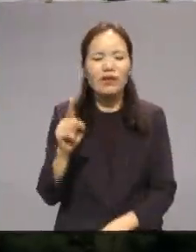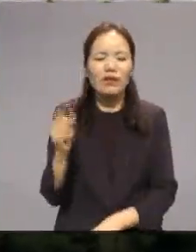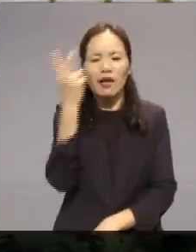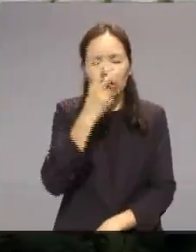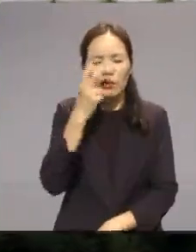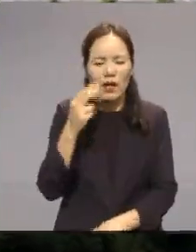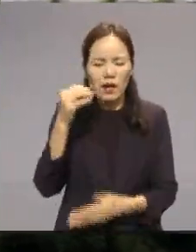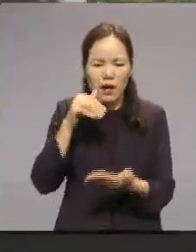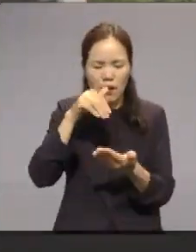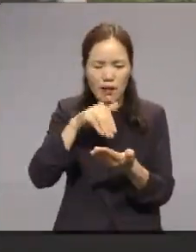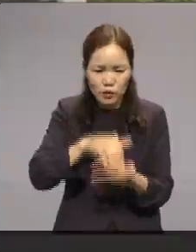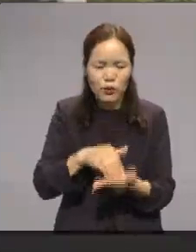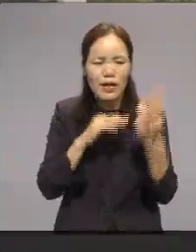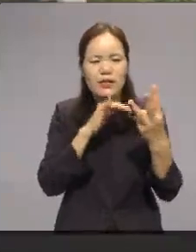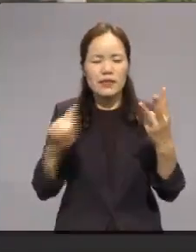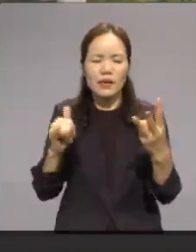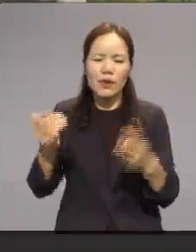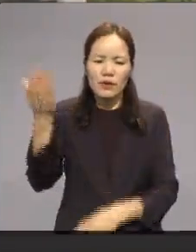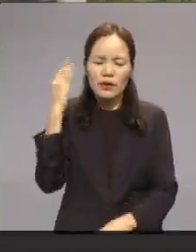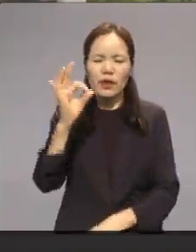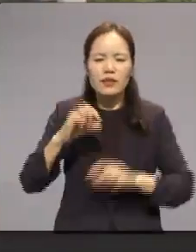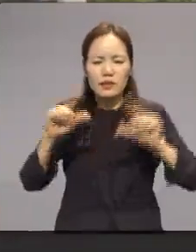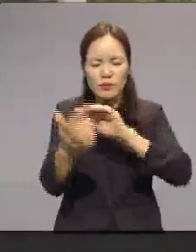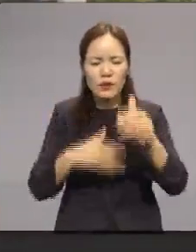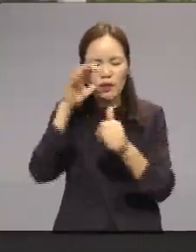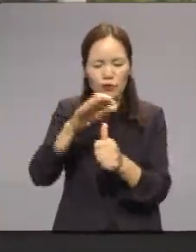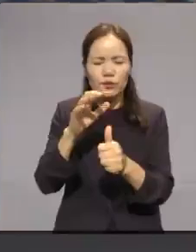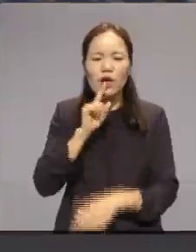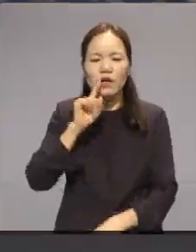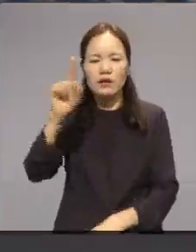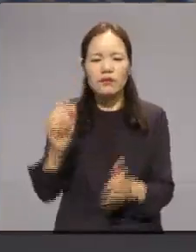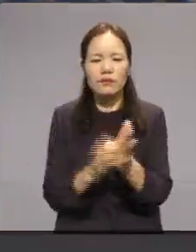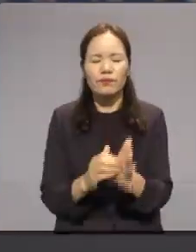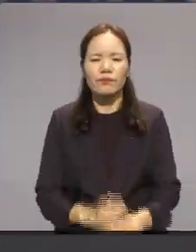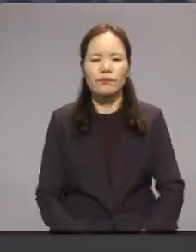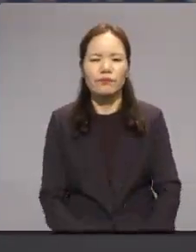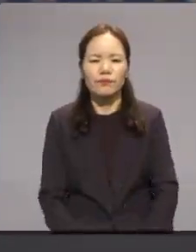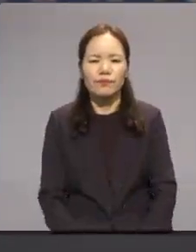3명은 지난 10일 업무방해 혐의로 사전 구속영장을 신청했습니다.